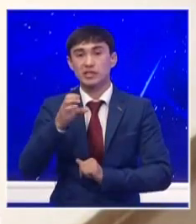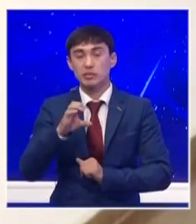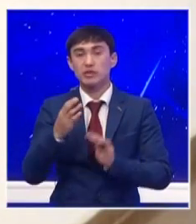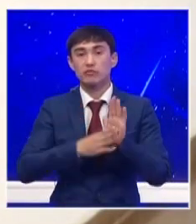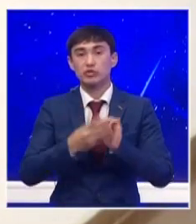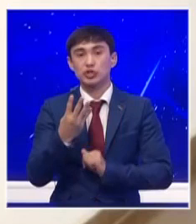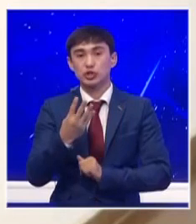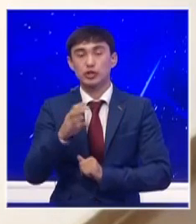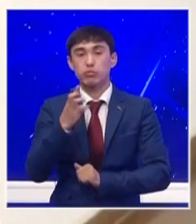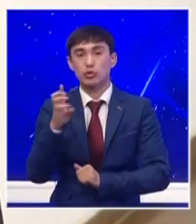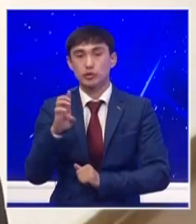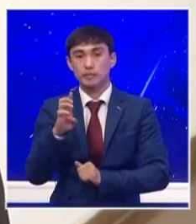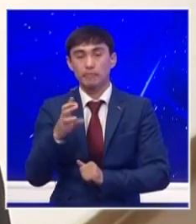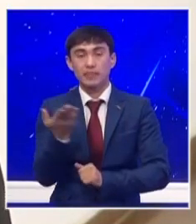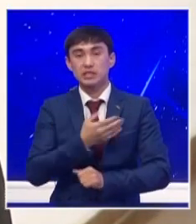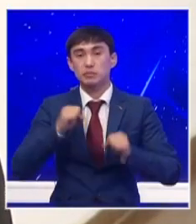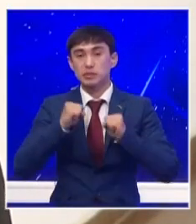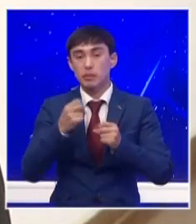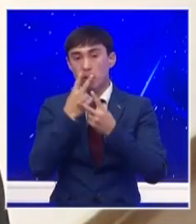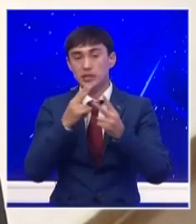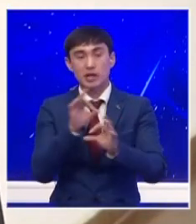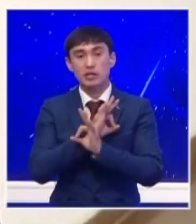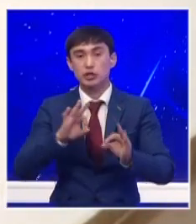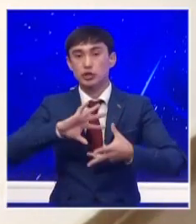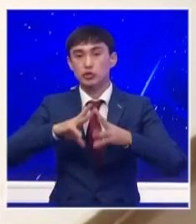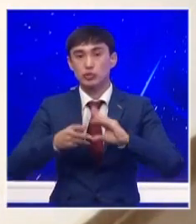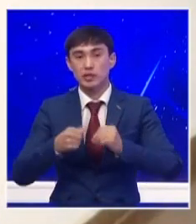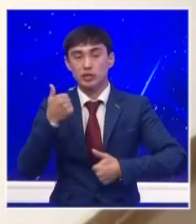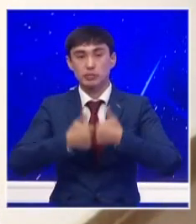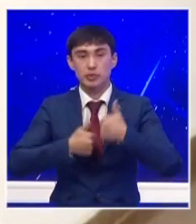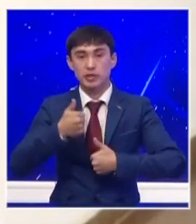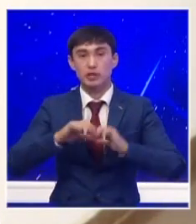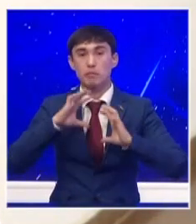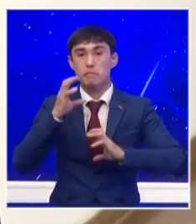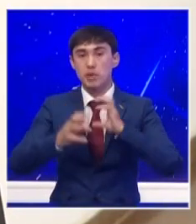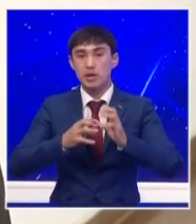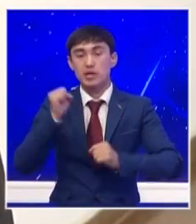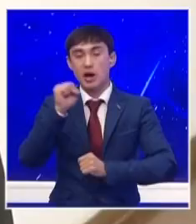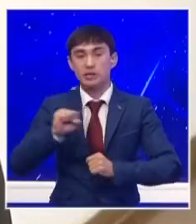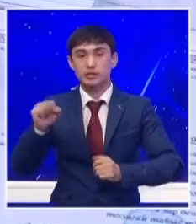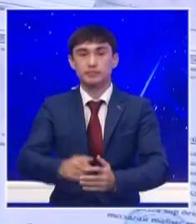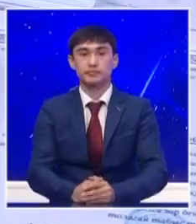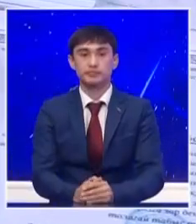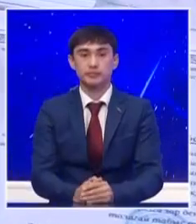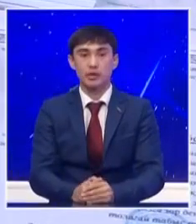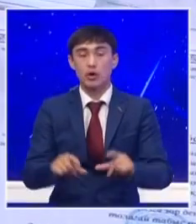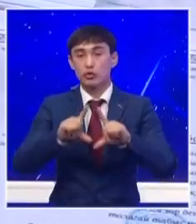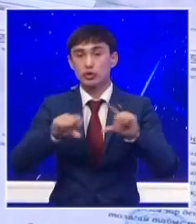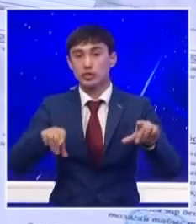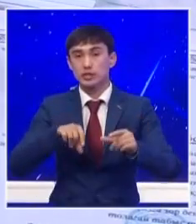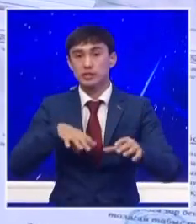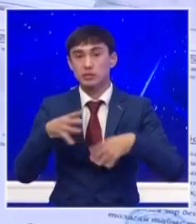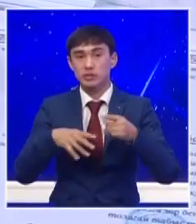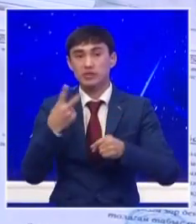и 94 бронзовые Наши спортсмены показывают отличные результаты на чемпионатах мира и Азии учреждение занимаются